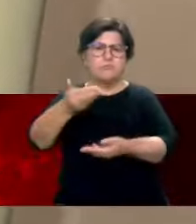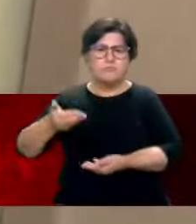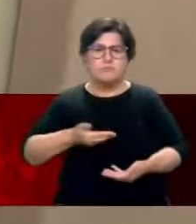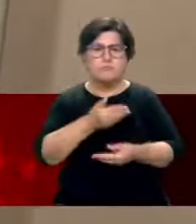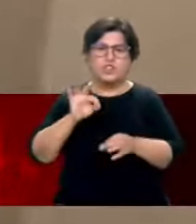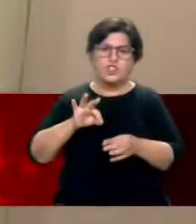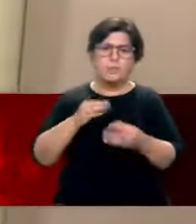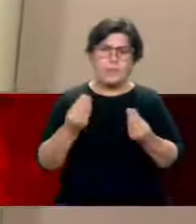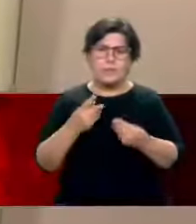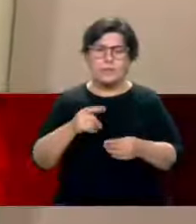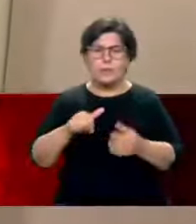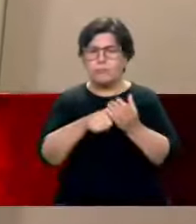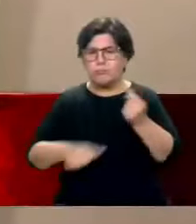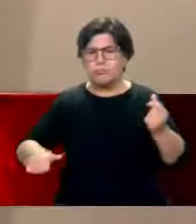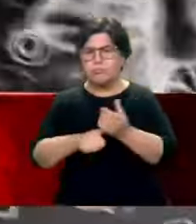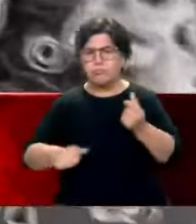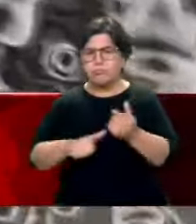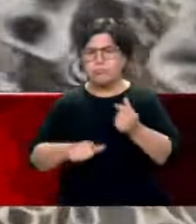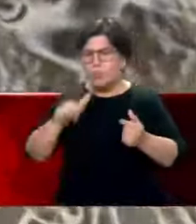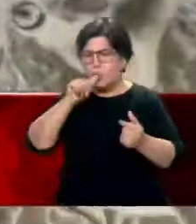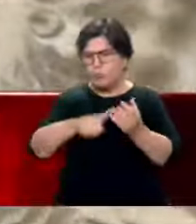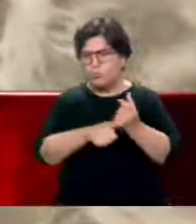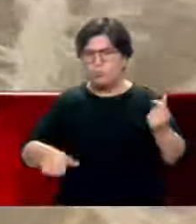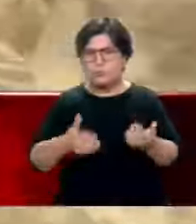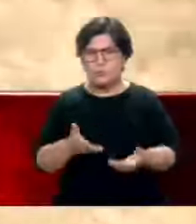daha iyi durumda ama herkeste yaygın.